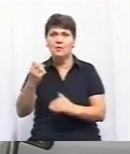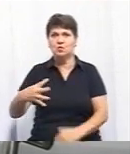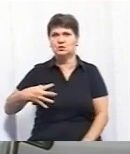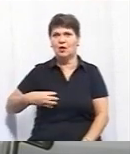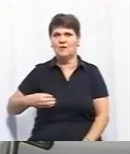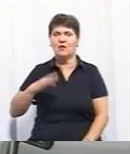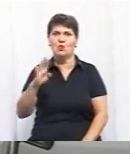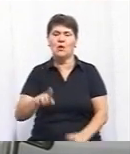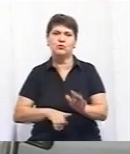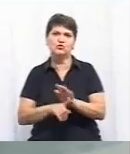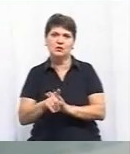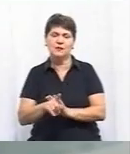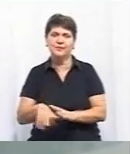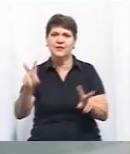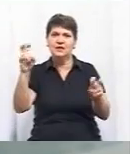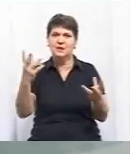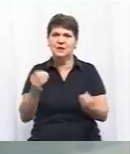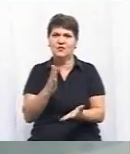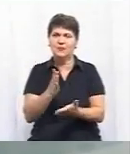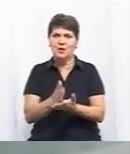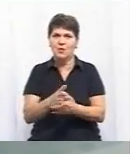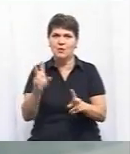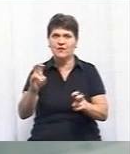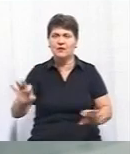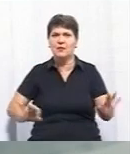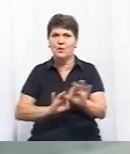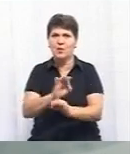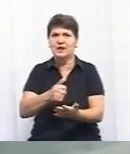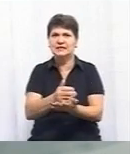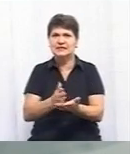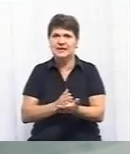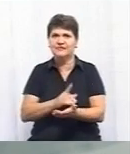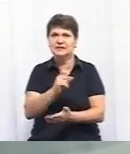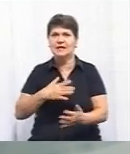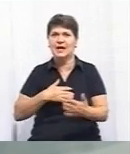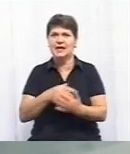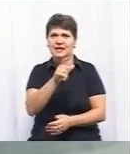тільки початок. Тема дня була в прямому ефірі. Про проєкт «Екосервіс» говорили з його